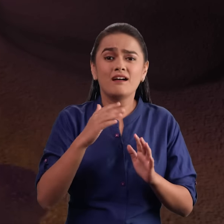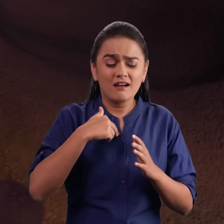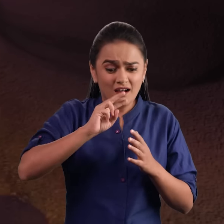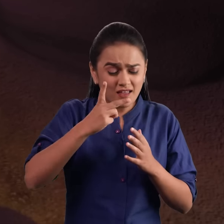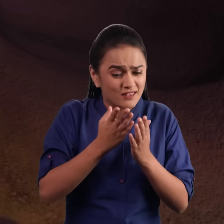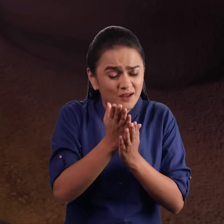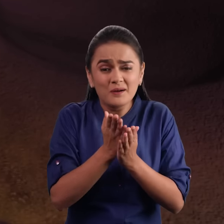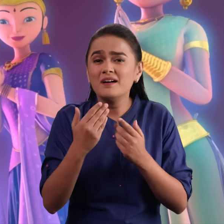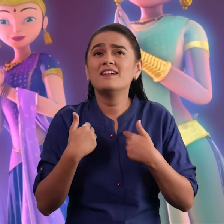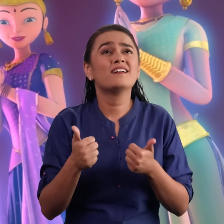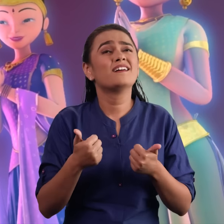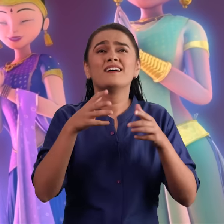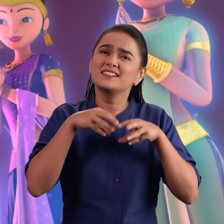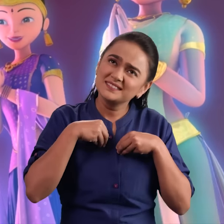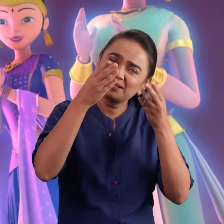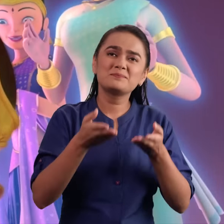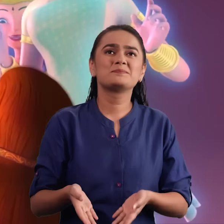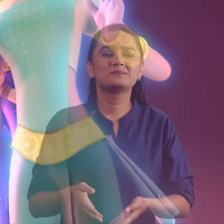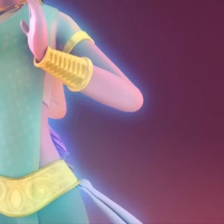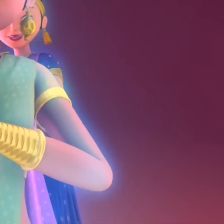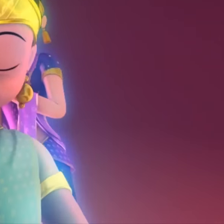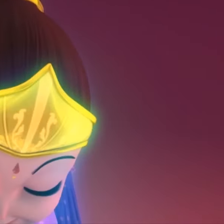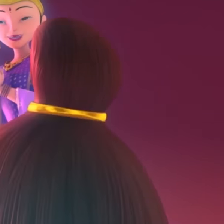पास और कोई रास्ता नहीं।